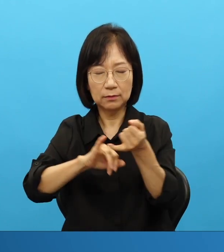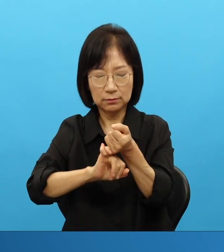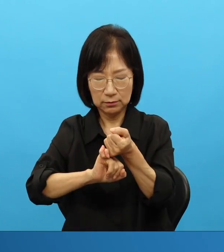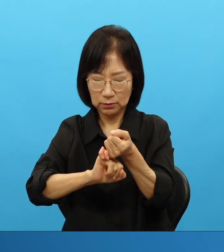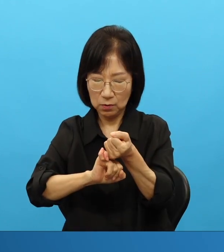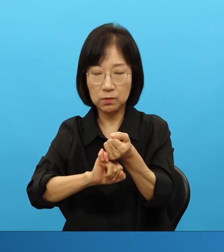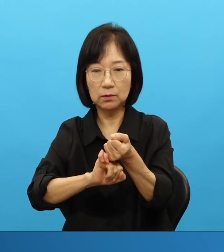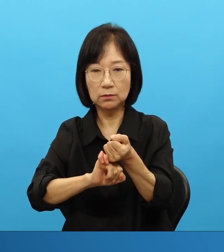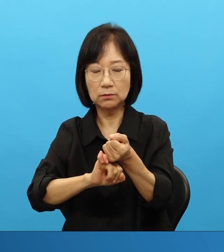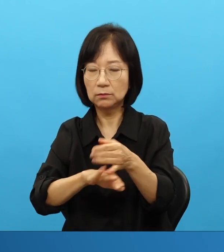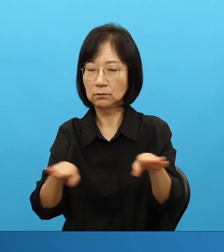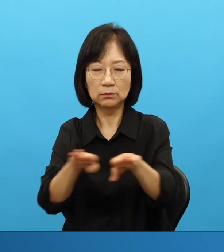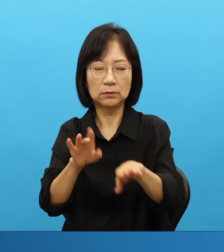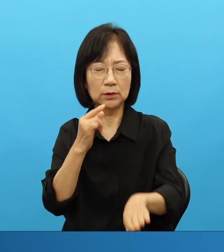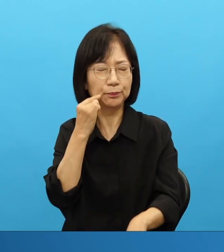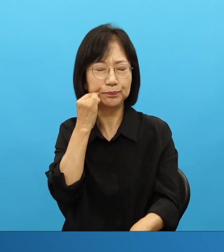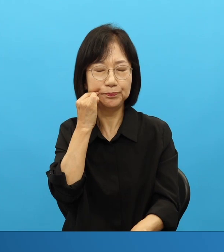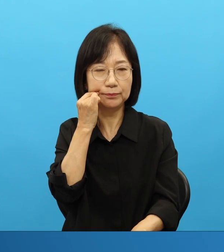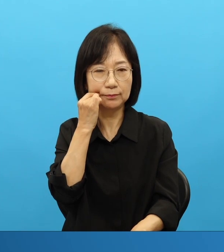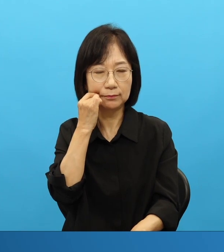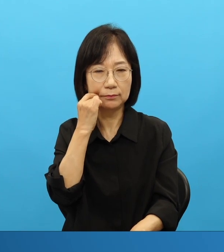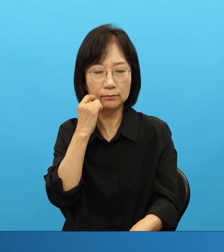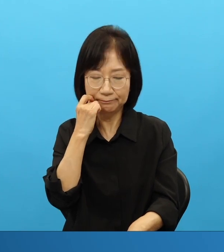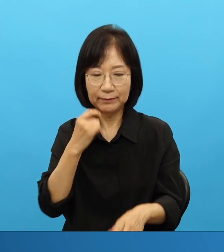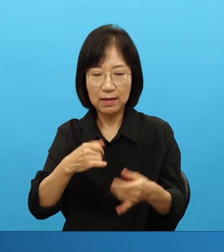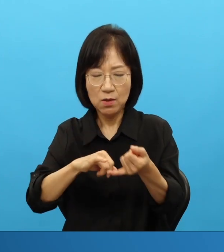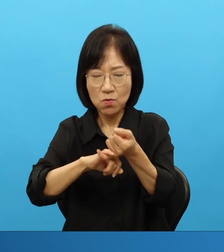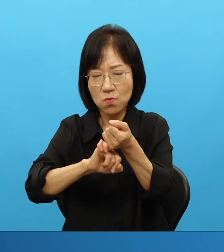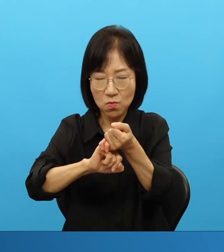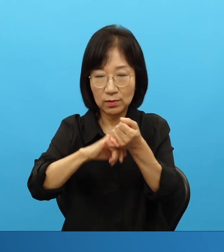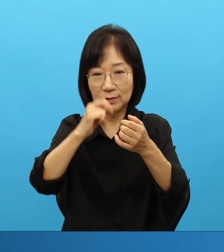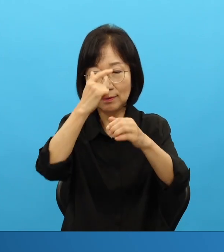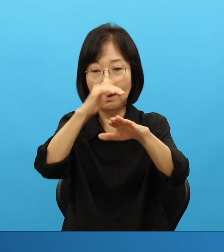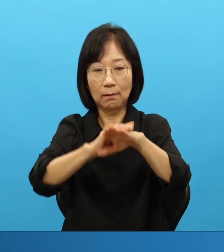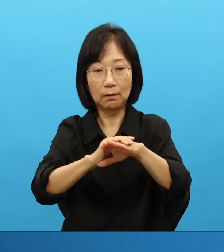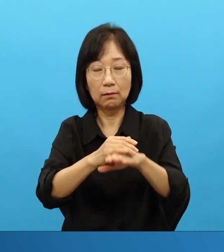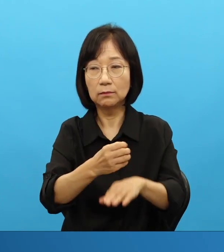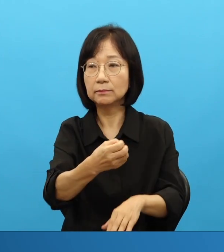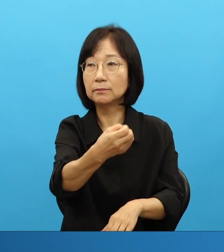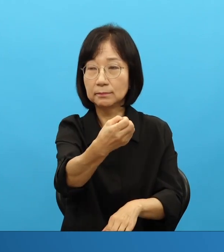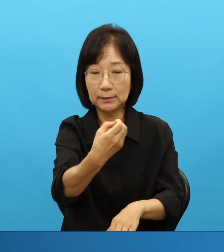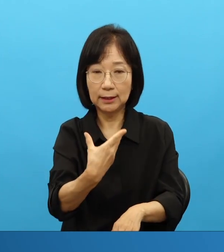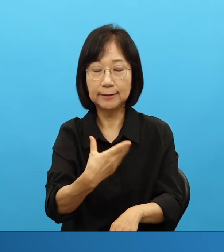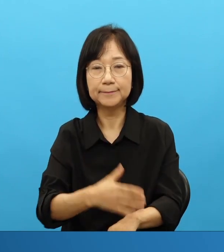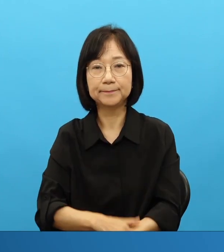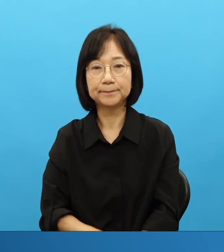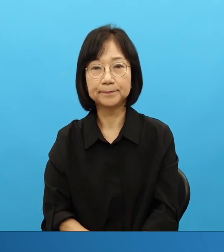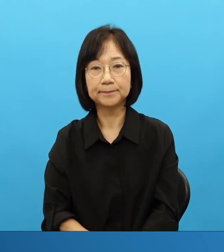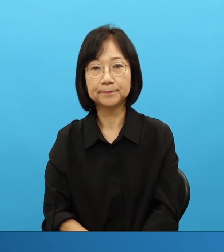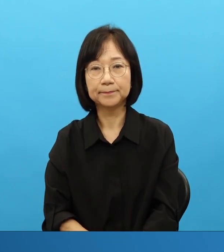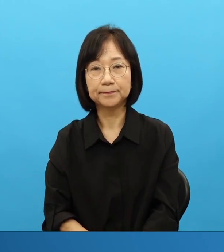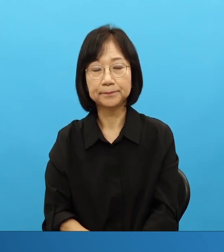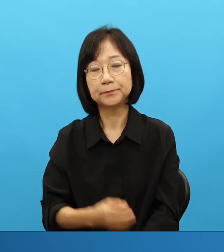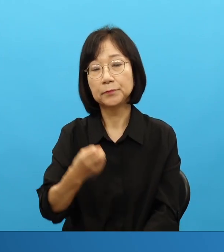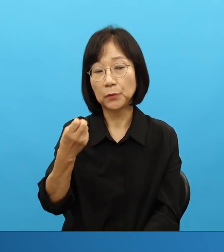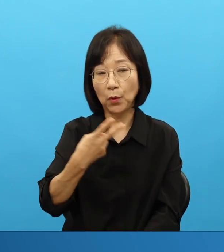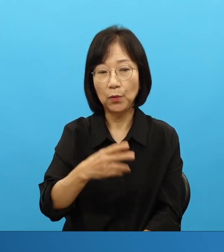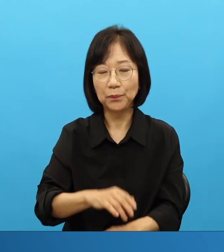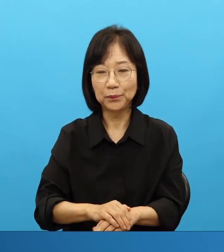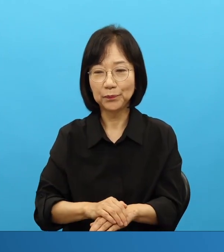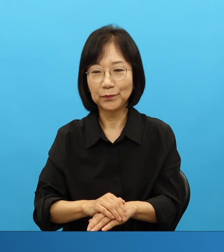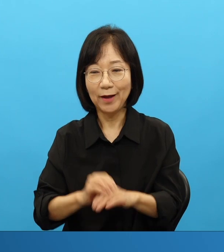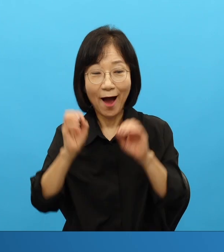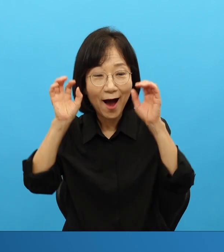And Wanamaker responded saying, no matter what the case, I must keep the Lord's day holy. I must go and give my worship. 또 주일학교